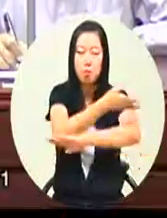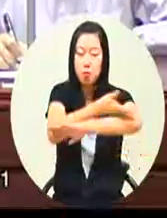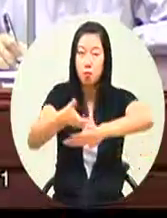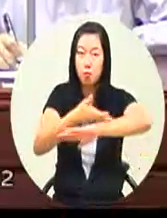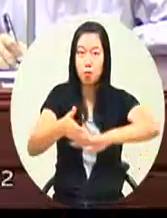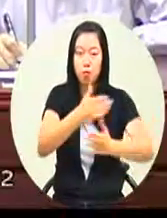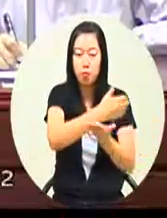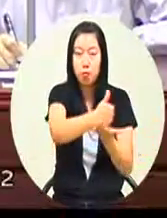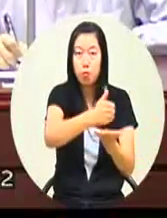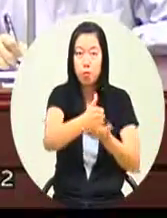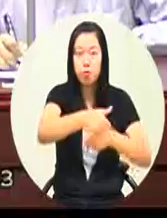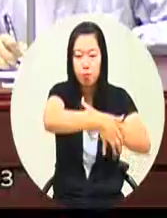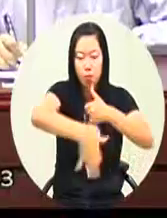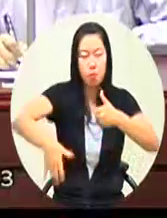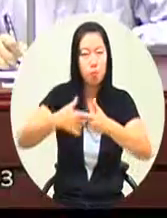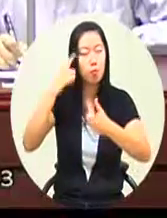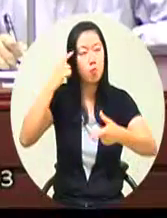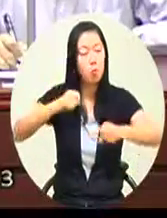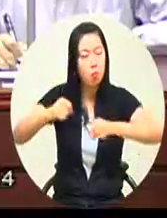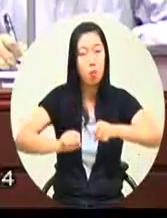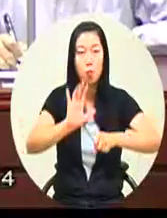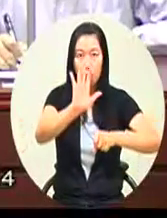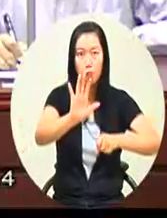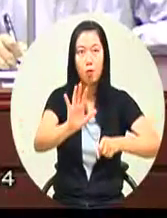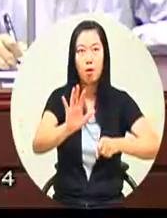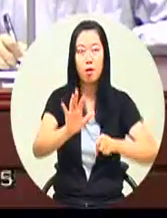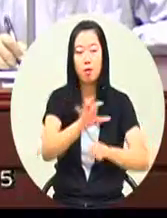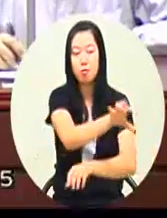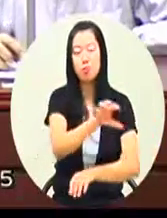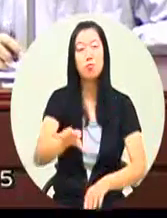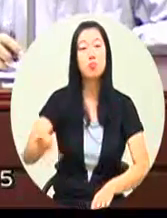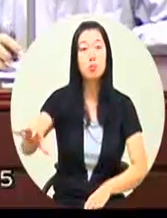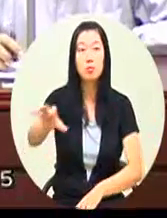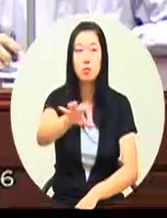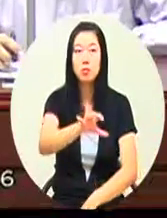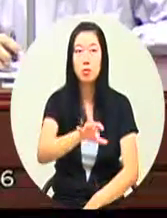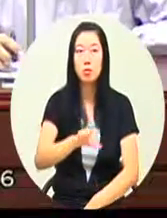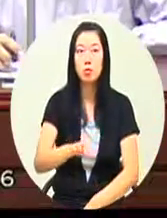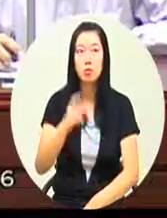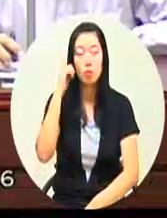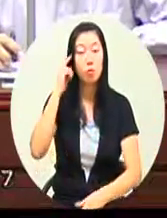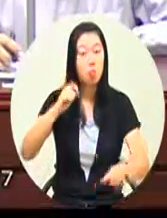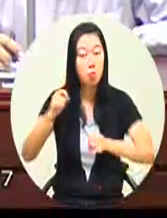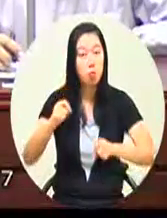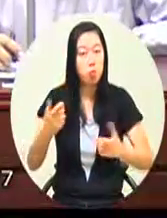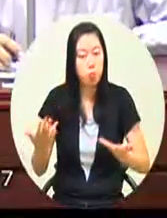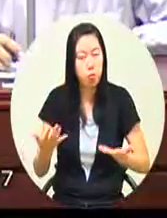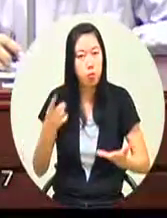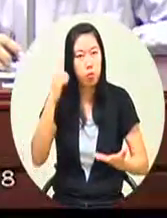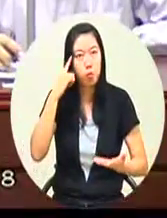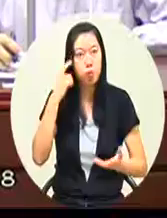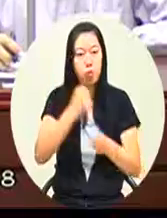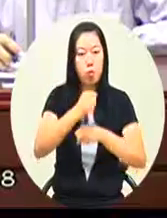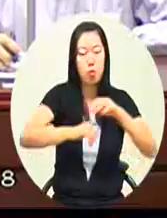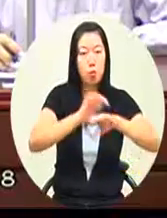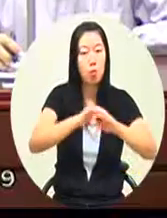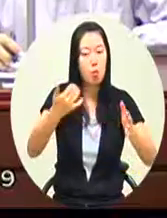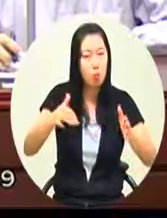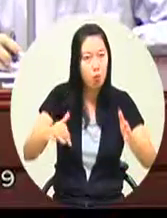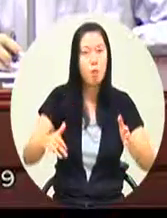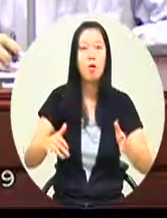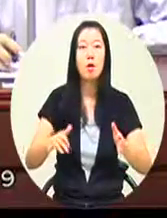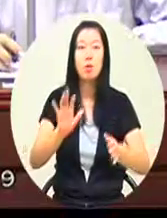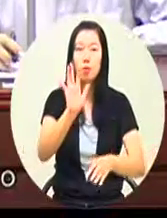面都有它的规划，那我们每个区域都有它这个规划案还没有完成的一些相关的工